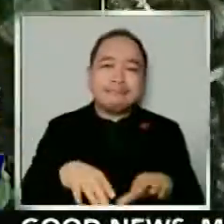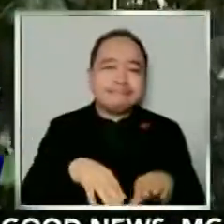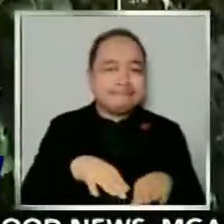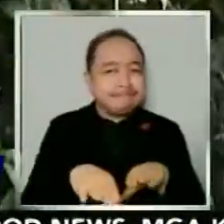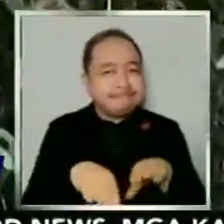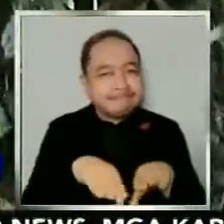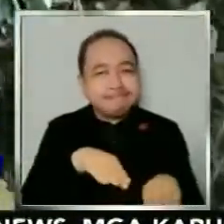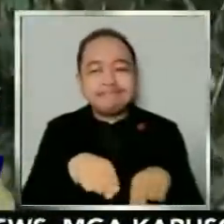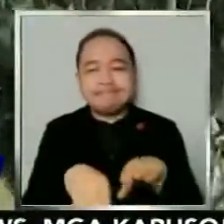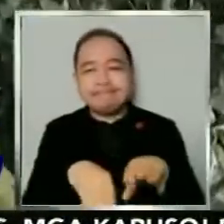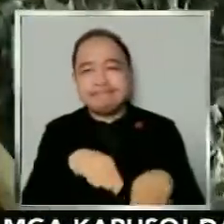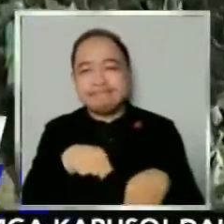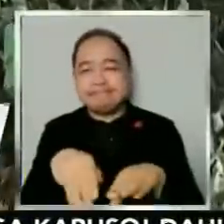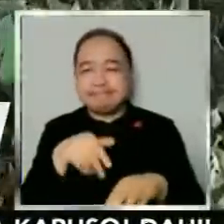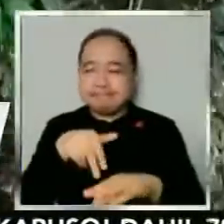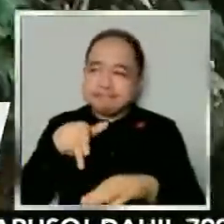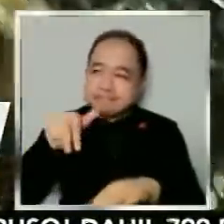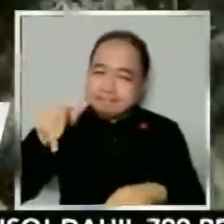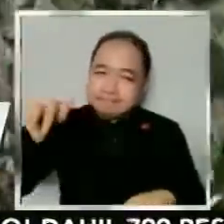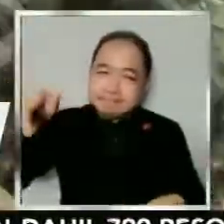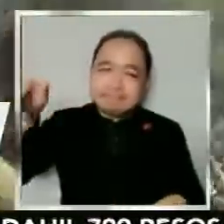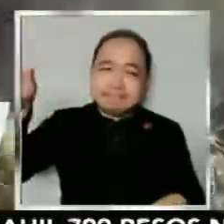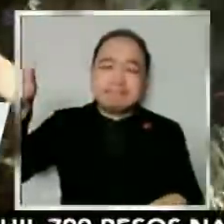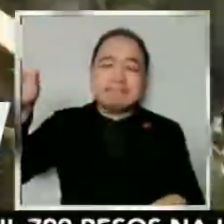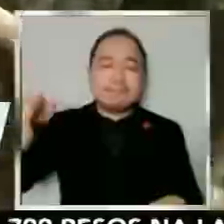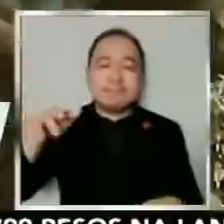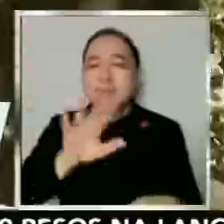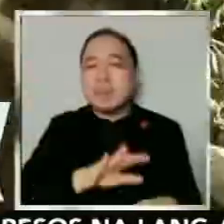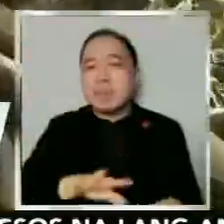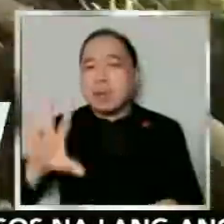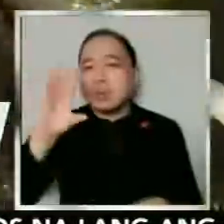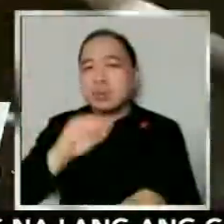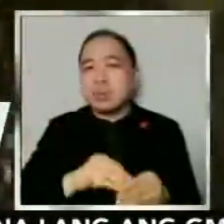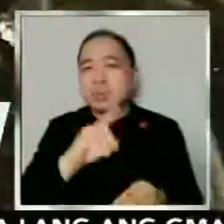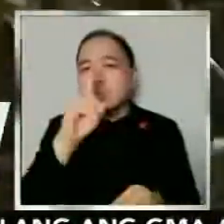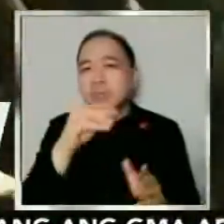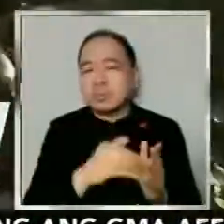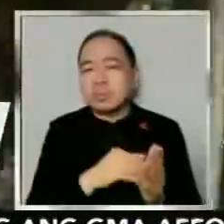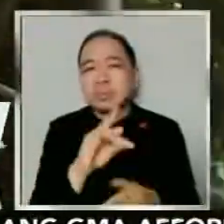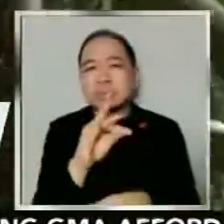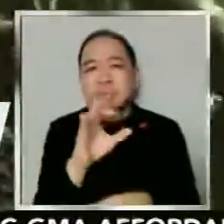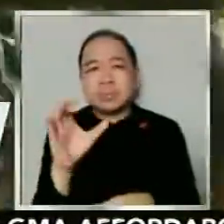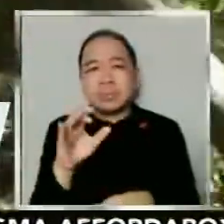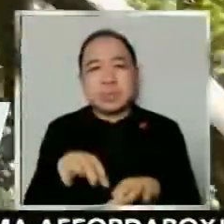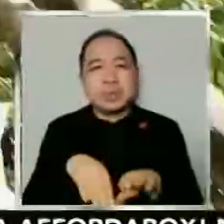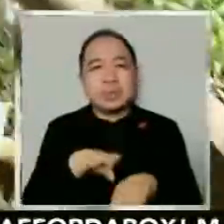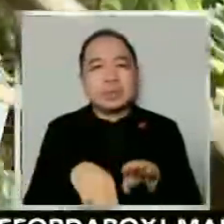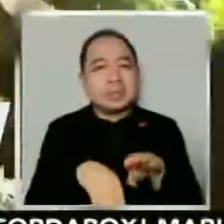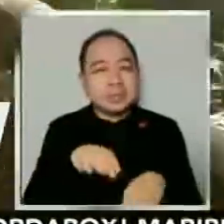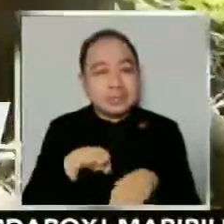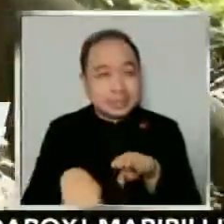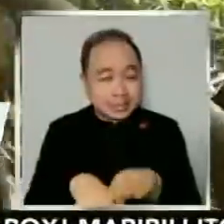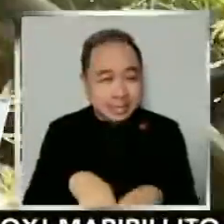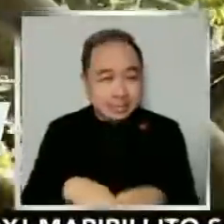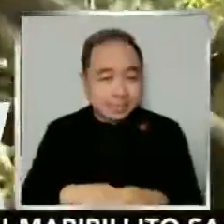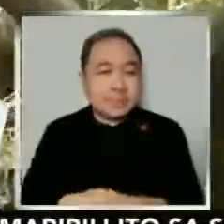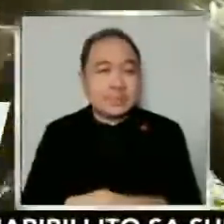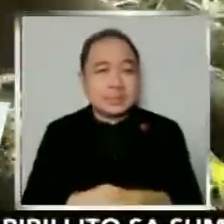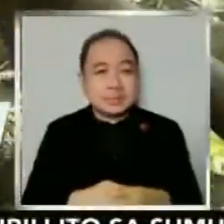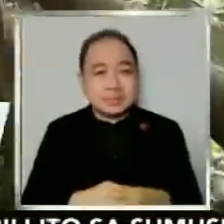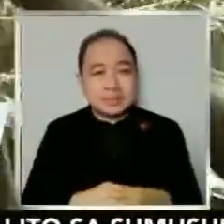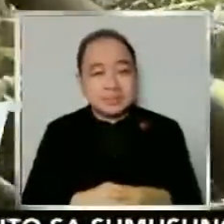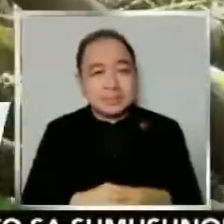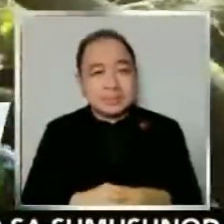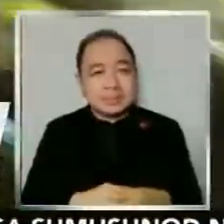i-trek or nasa 1,800 steps. So,